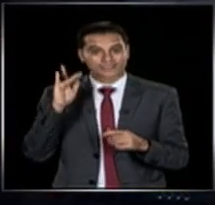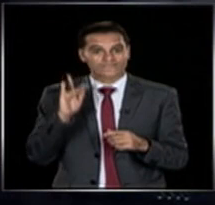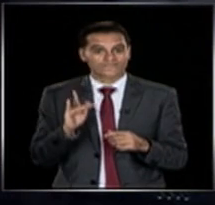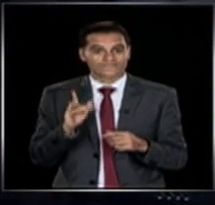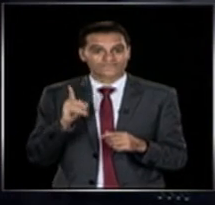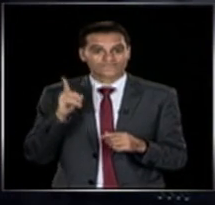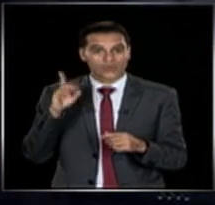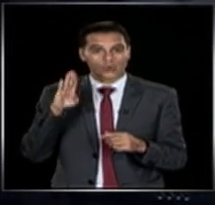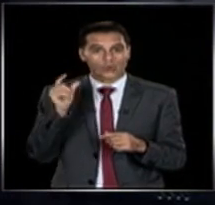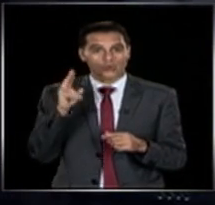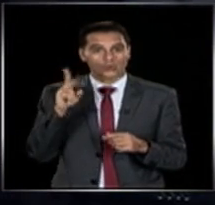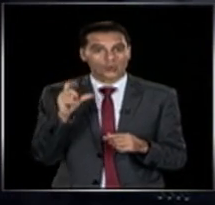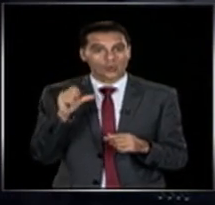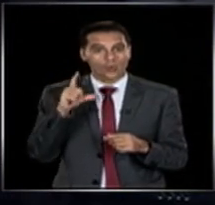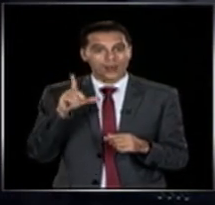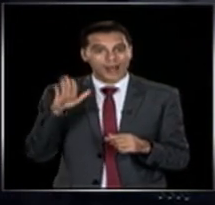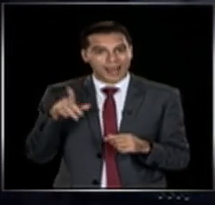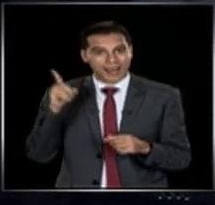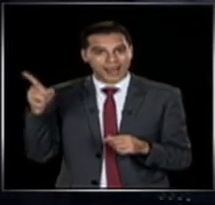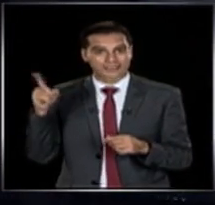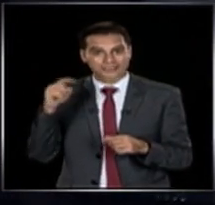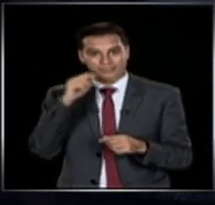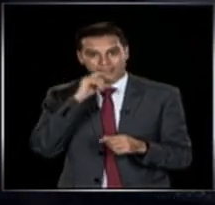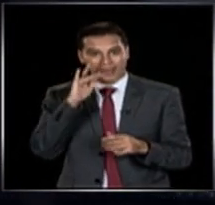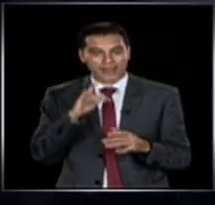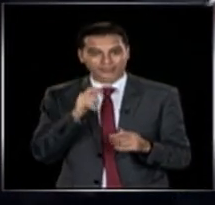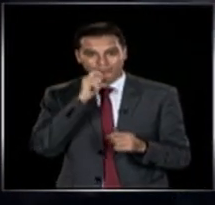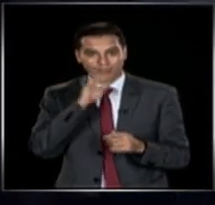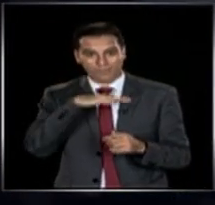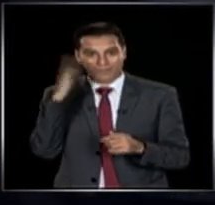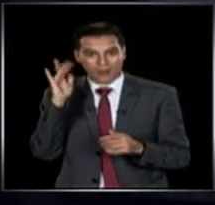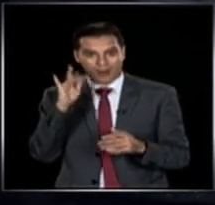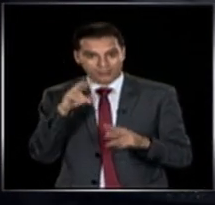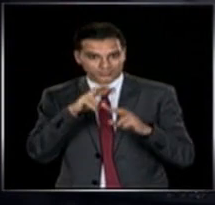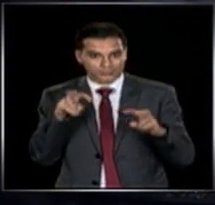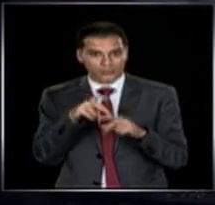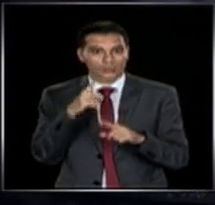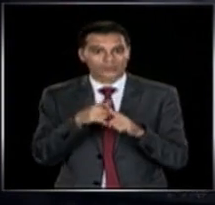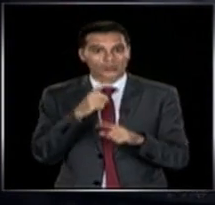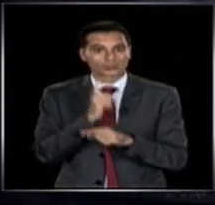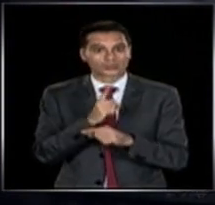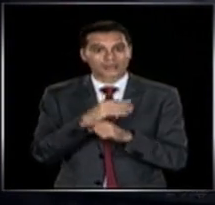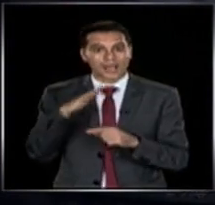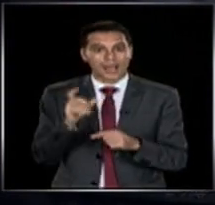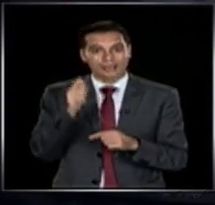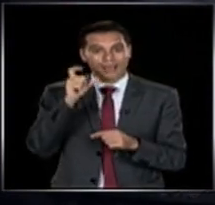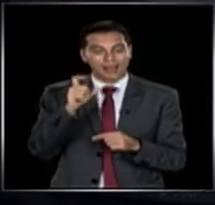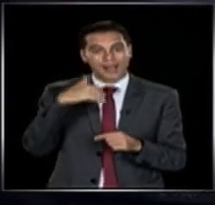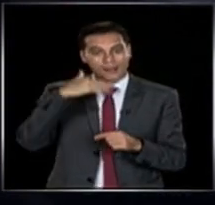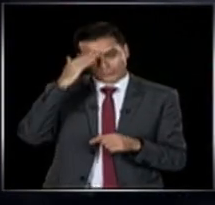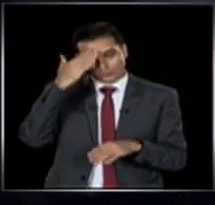هي يعني الحقيقة عملت مجهود كبير معانا هي، وطبعا والأستاذة حنان. أستاذة حنان أنا بشكرك على حجم